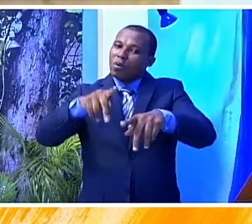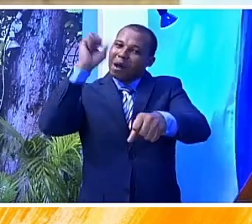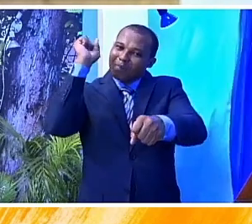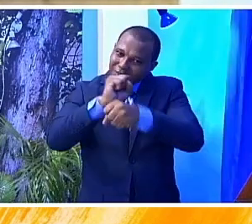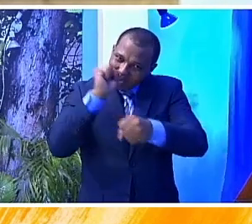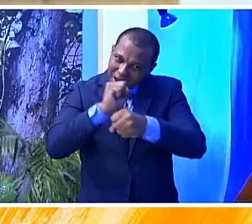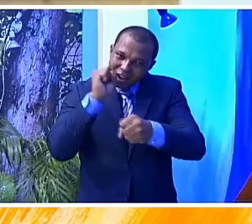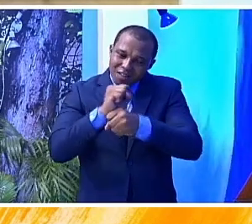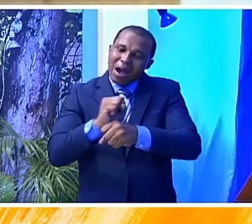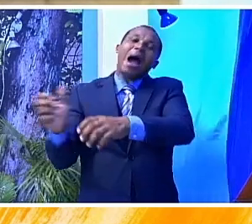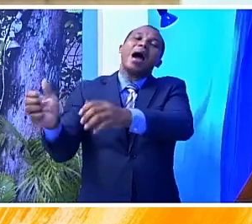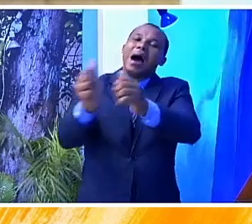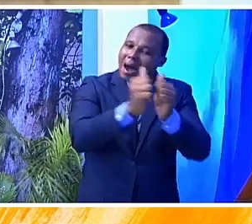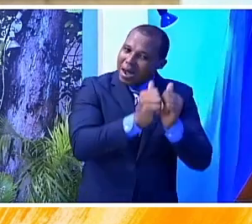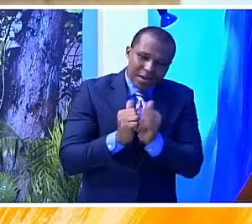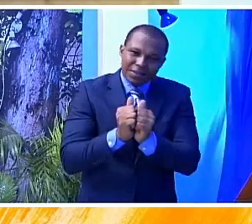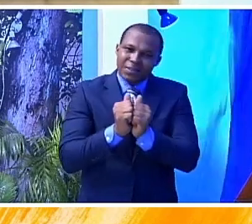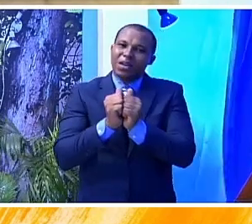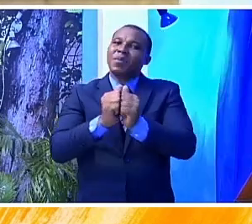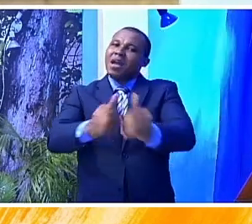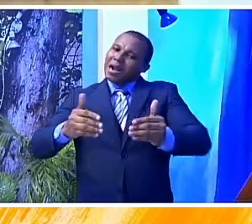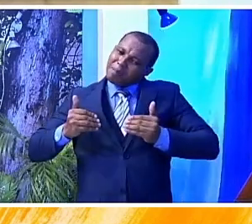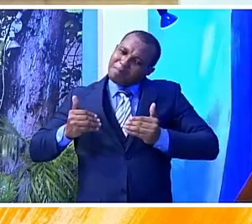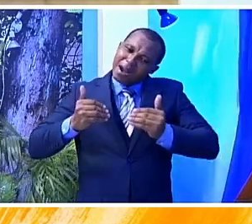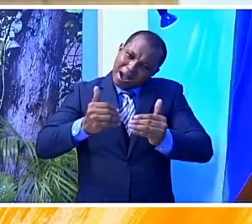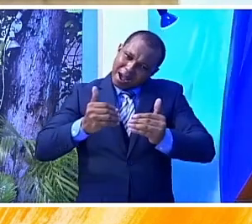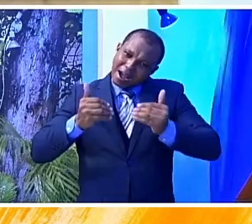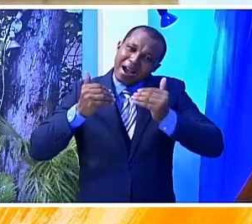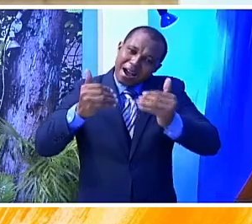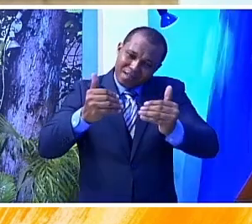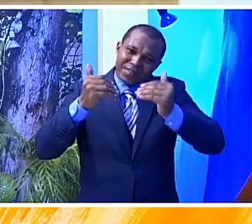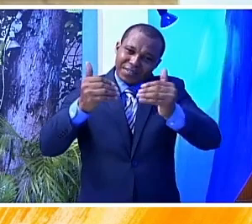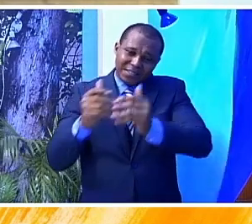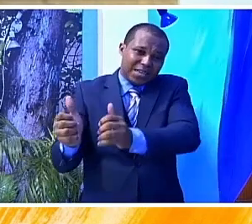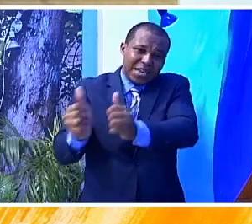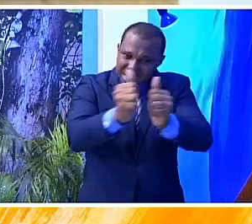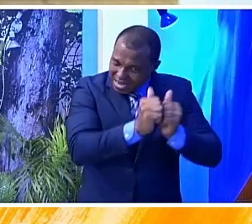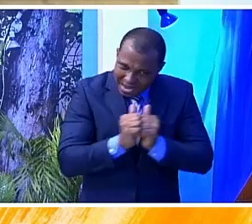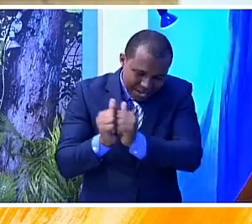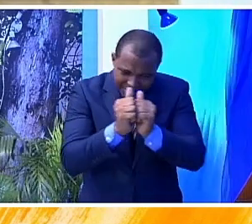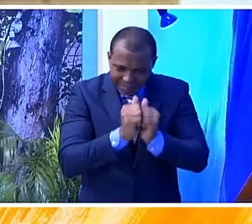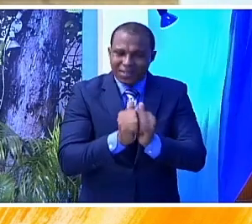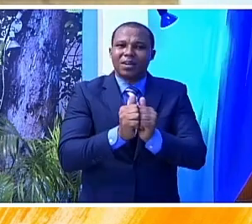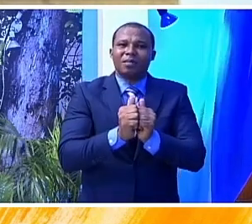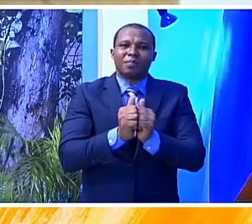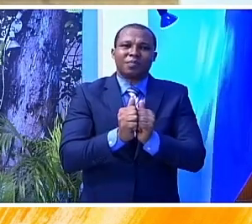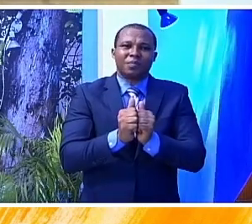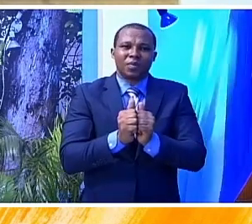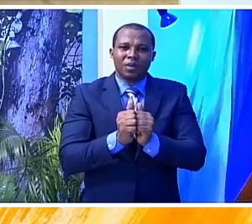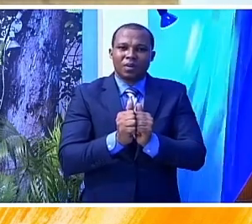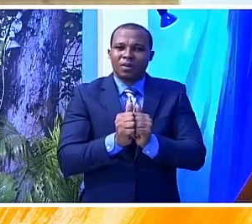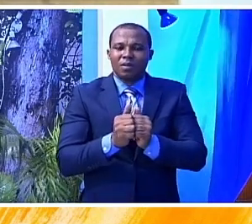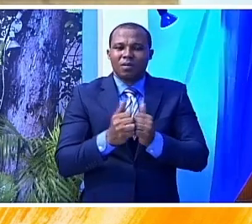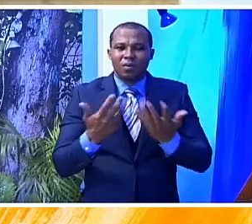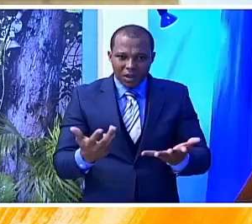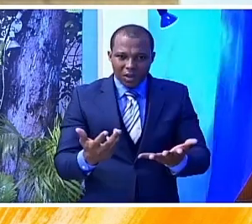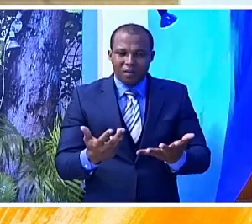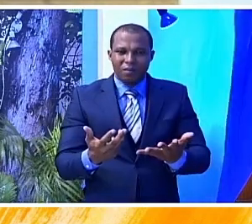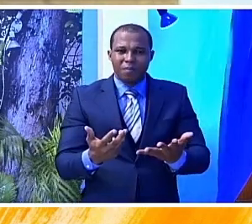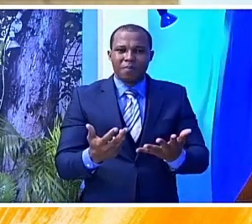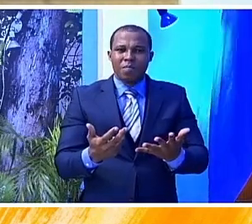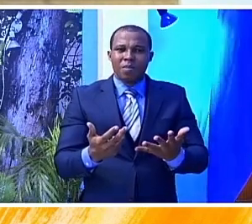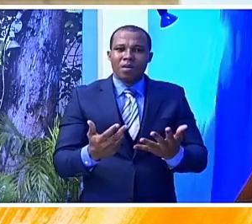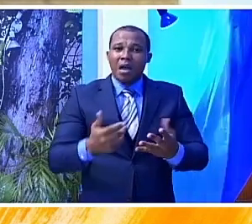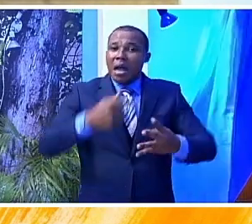gagne rien pas réalisé. Gien bagaille moi dit nous ça plusieurs fois, bagaille gien bagaille c'est pas un grain de monde qui ka fait pour contre lui,